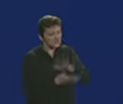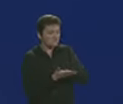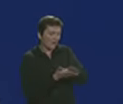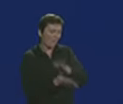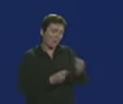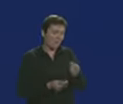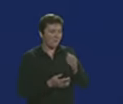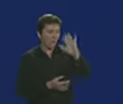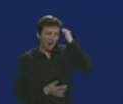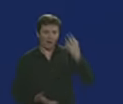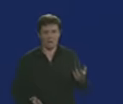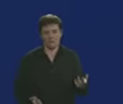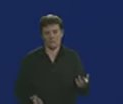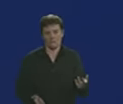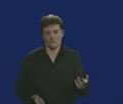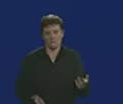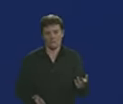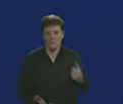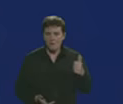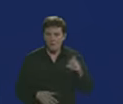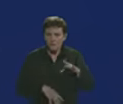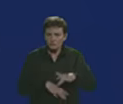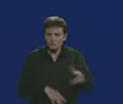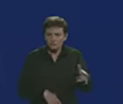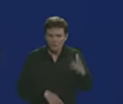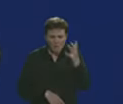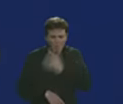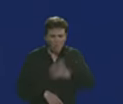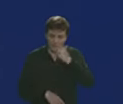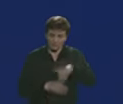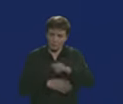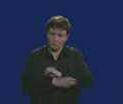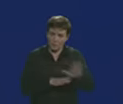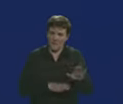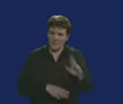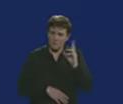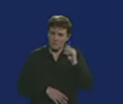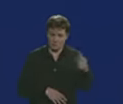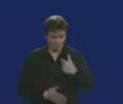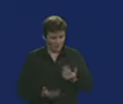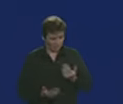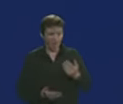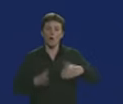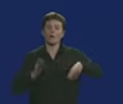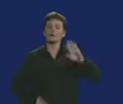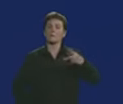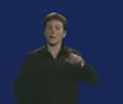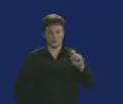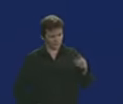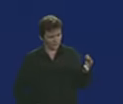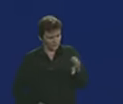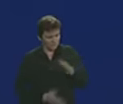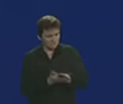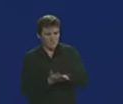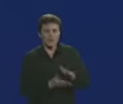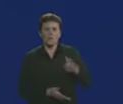de la repentance. Quand on fait une telle monstruosité, j'attends encore les excuses du candidat socialiste. Quand ses alliés